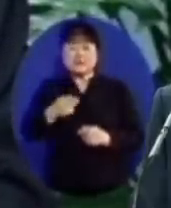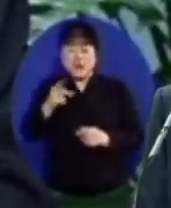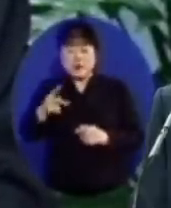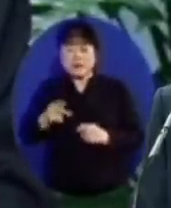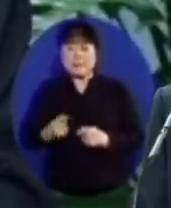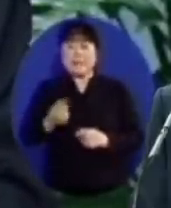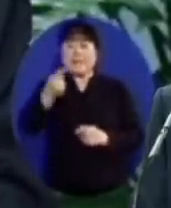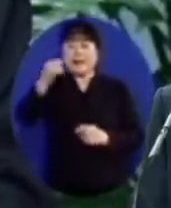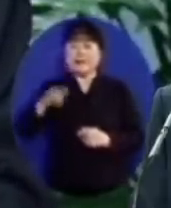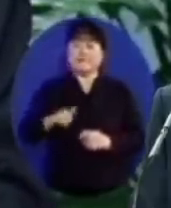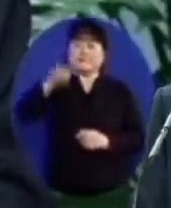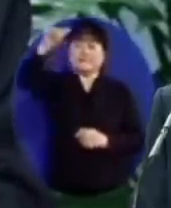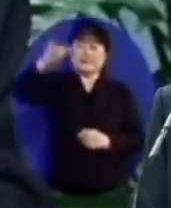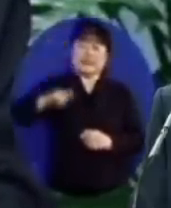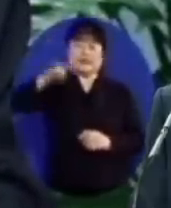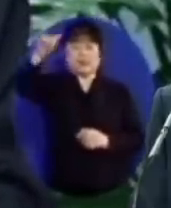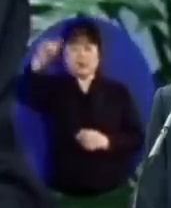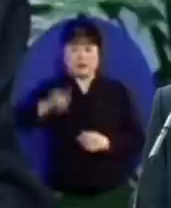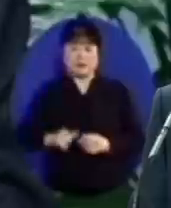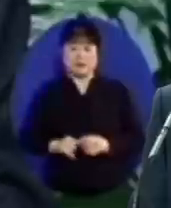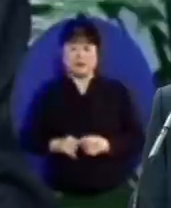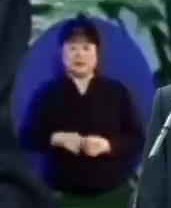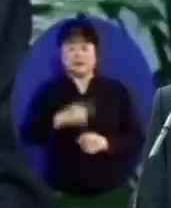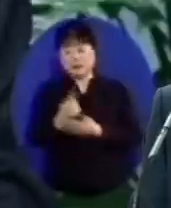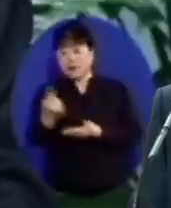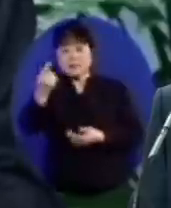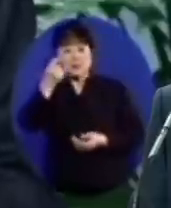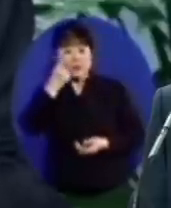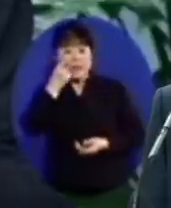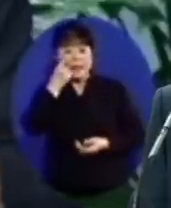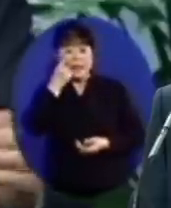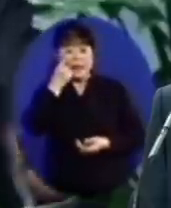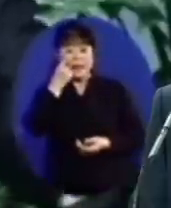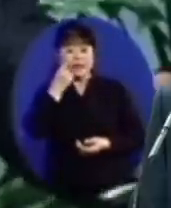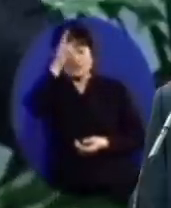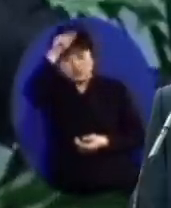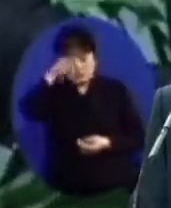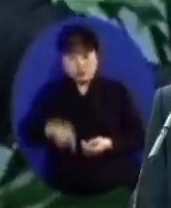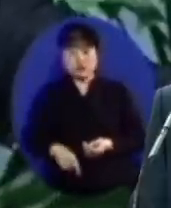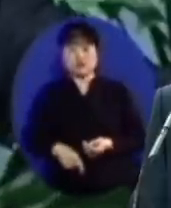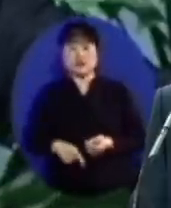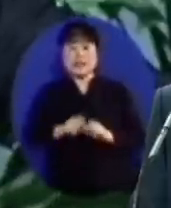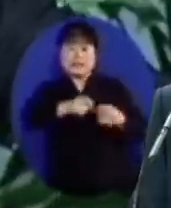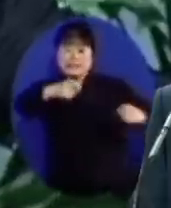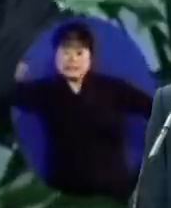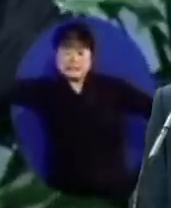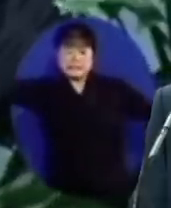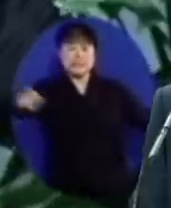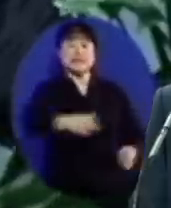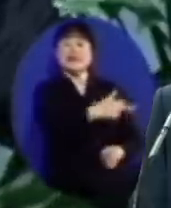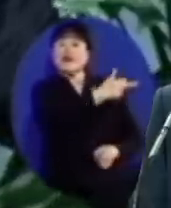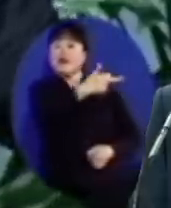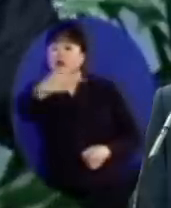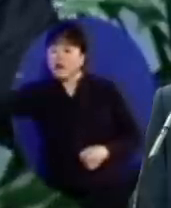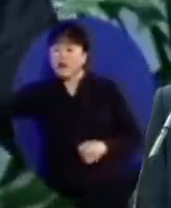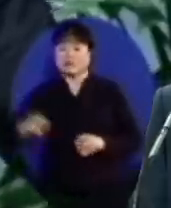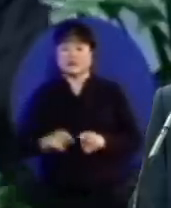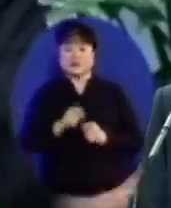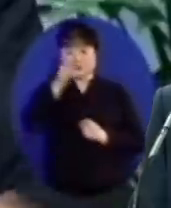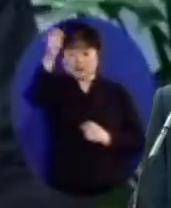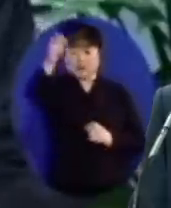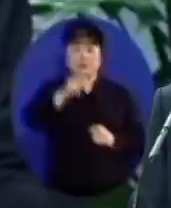달려도 700년이 되어도 이 태양계를 떠나지 못하니 이 우주의 길이가 얼마나 길다는 것을 알 수 있는